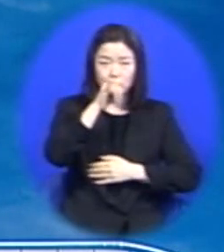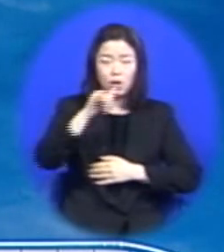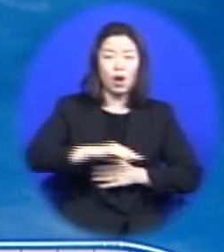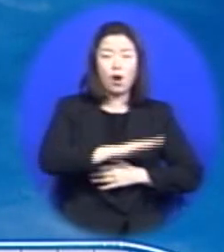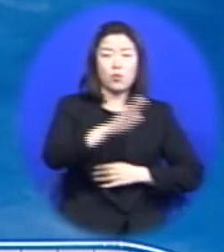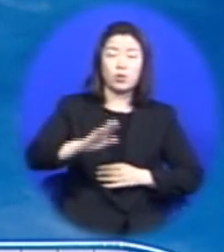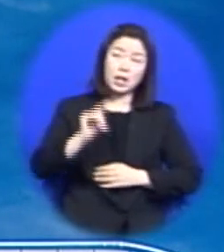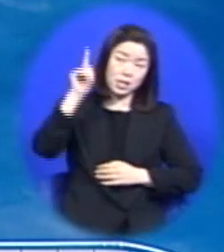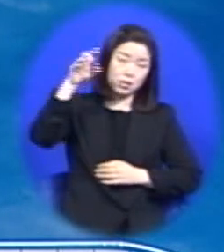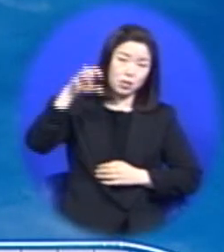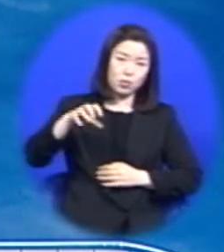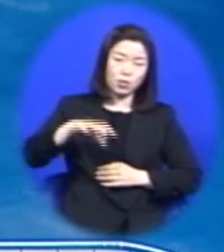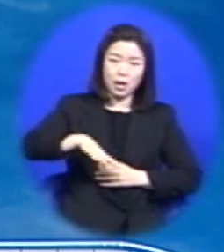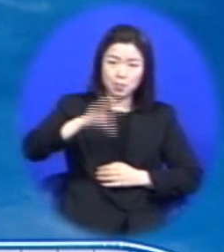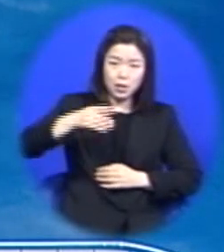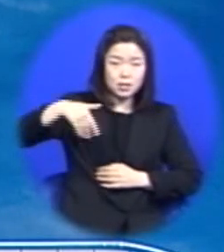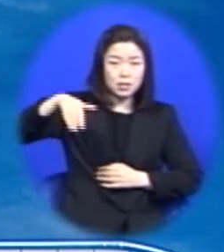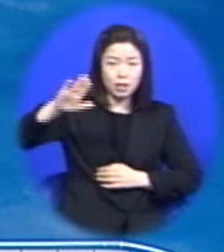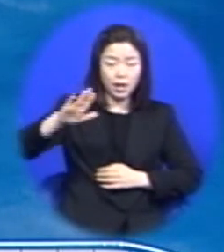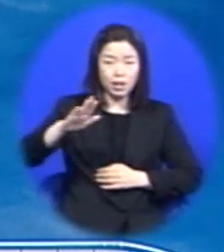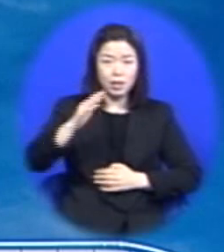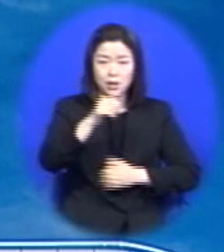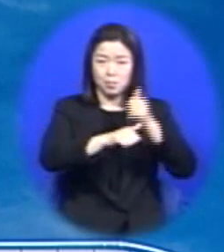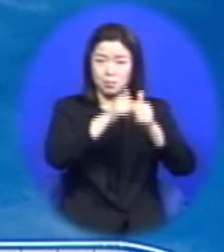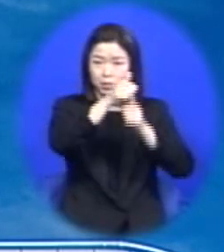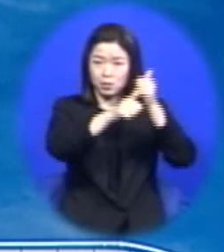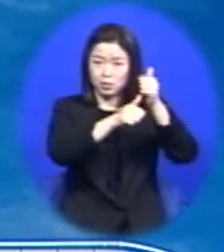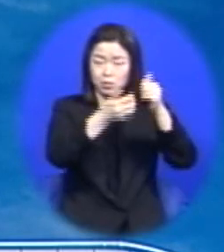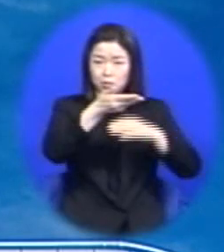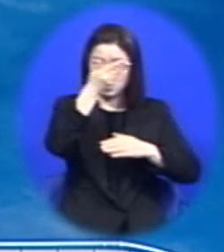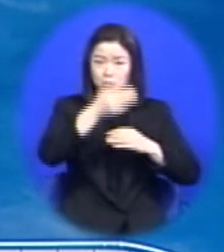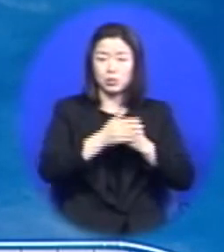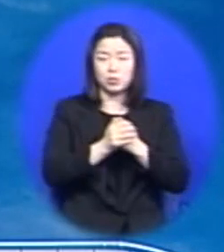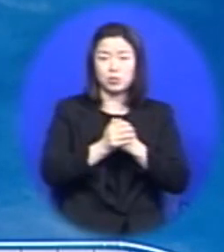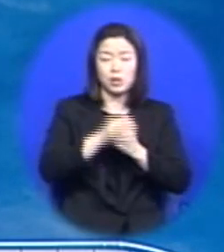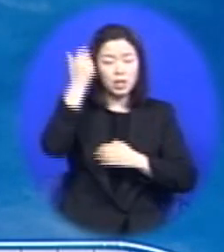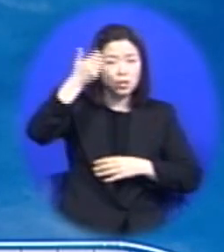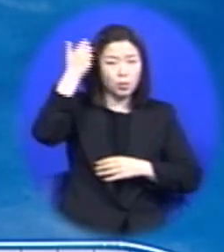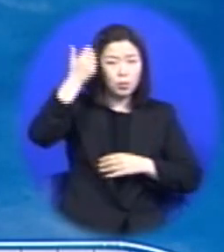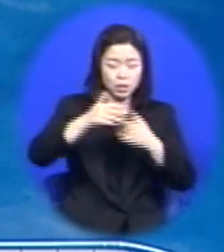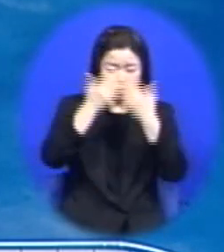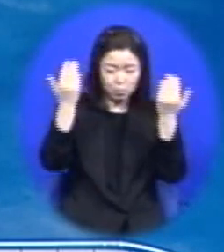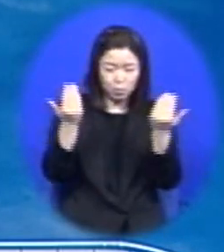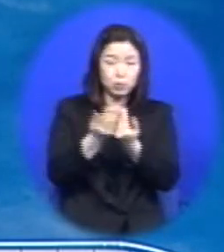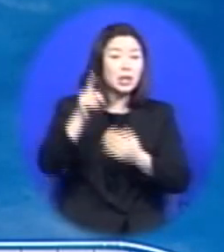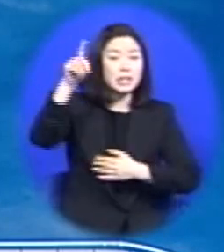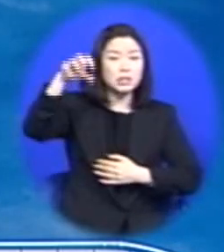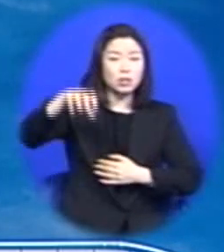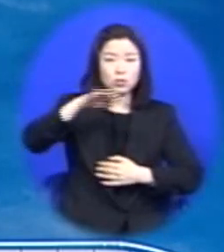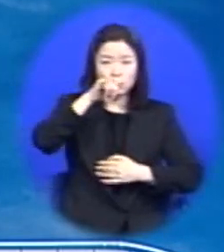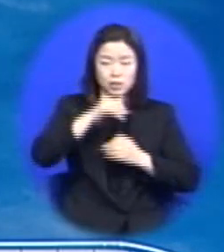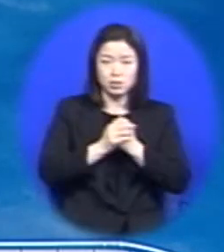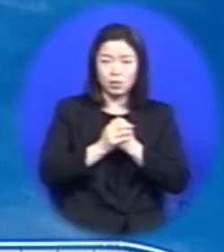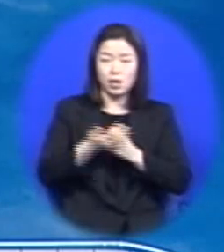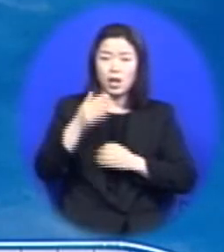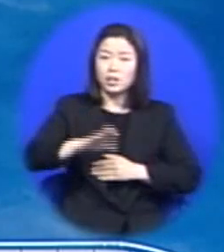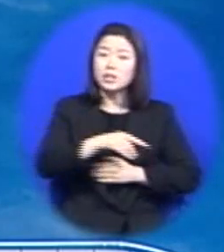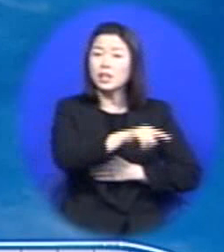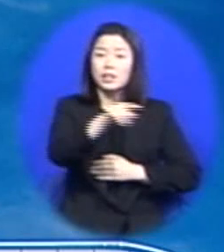천국에 우리보다도 먼저 간 믿음의 선조들 지금 다 그 영혼이 천국에 있는 겁니다. 근데 그들이 어떻게